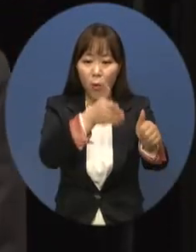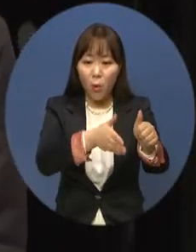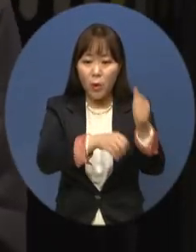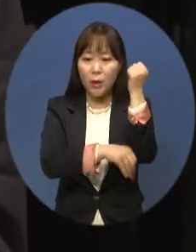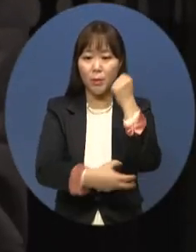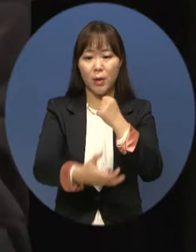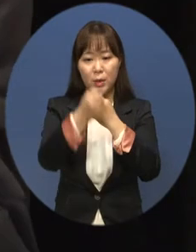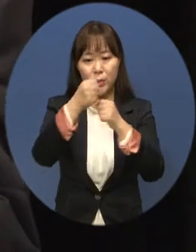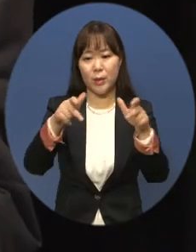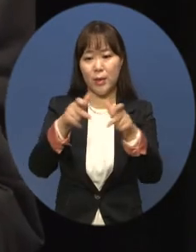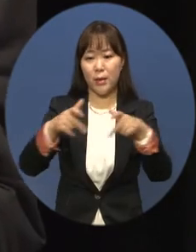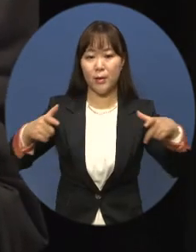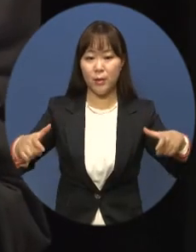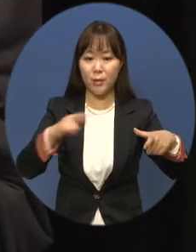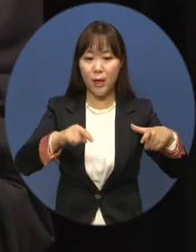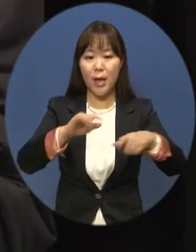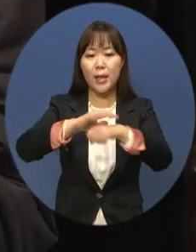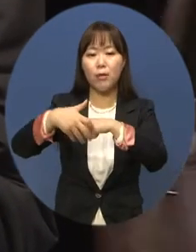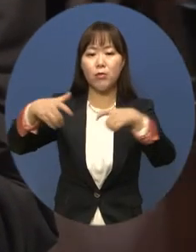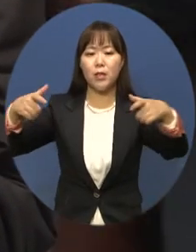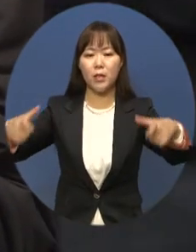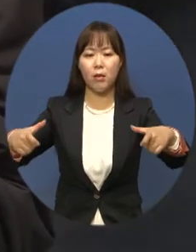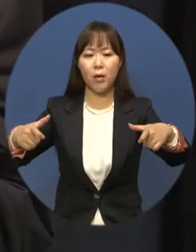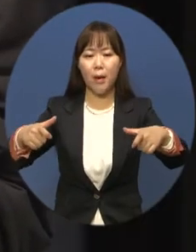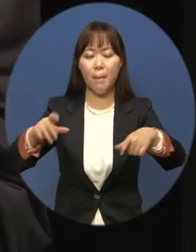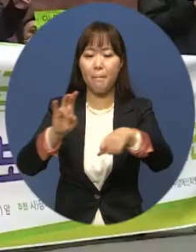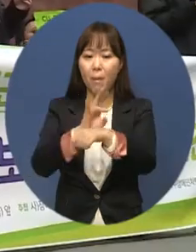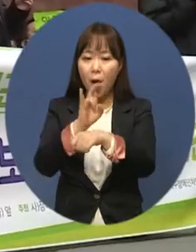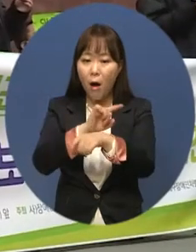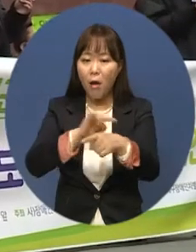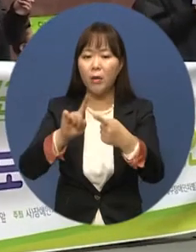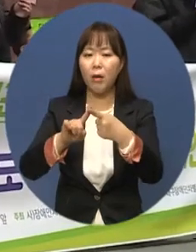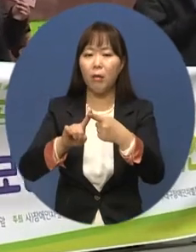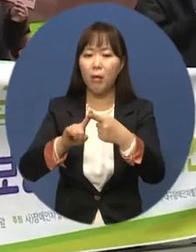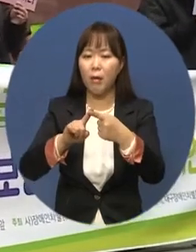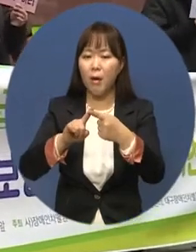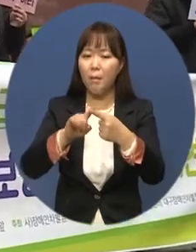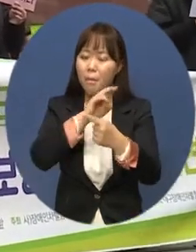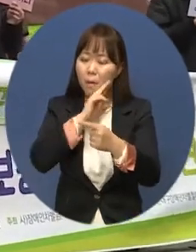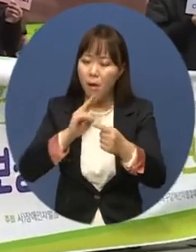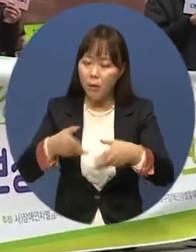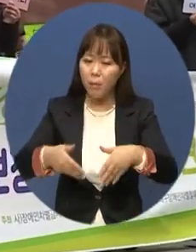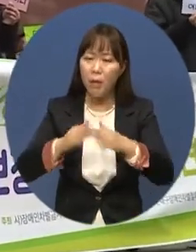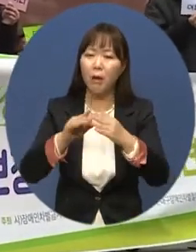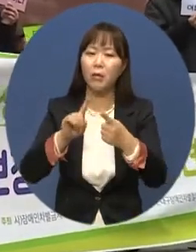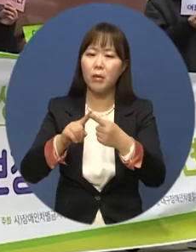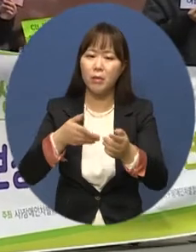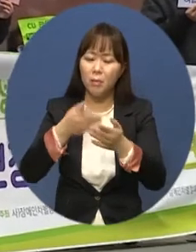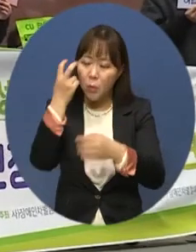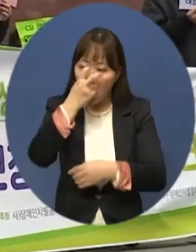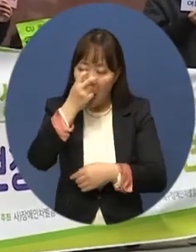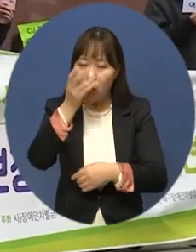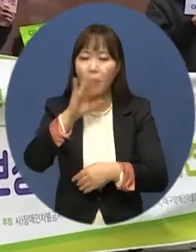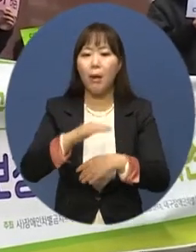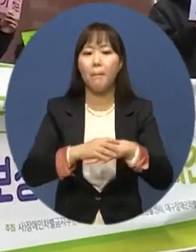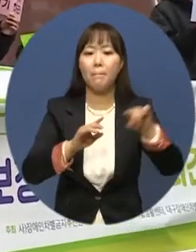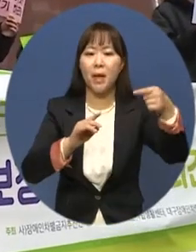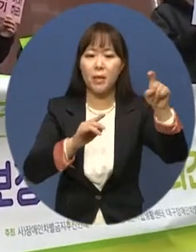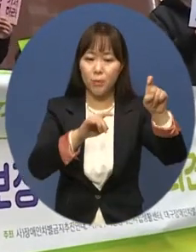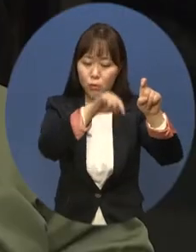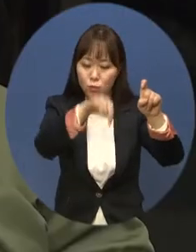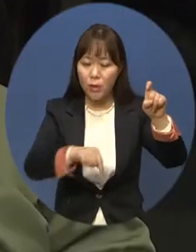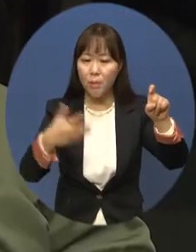바탕으로 장애계는 대구 지역의 A편의점 편의시설 설치 조사를 진행했으나 조사 대상 110곳